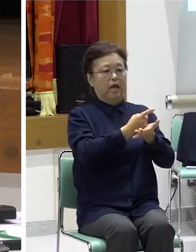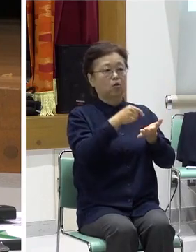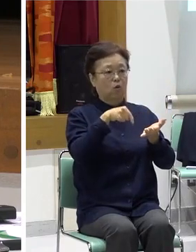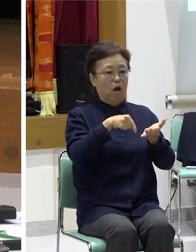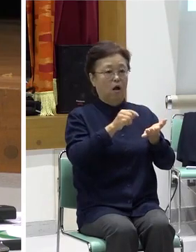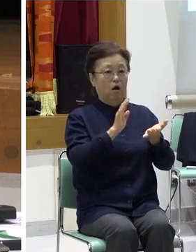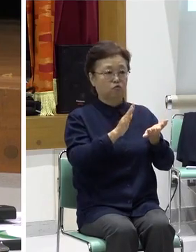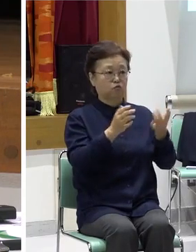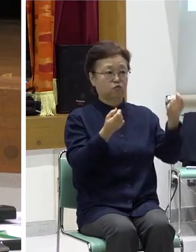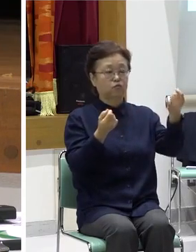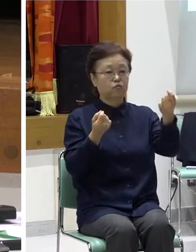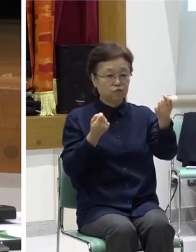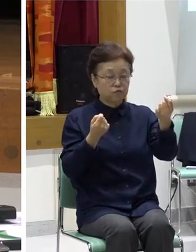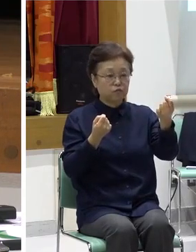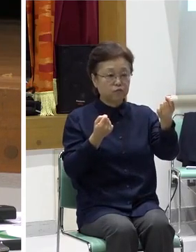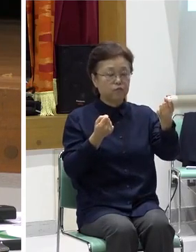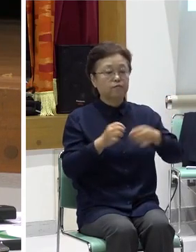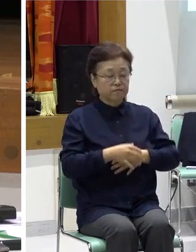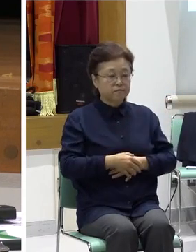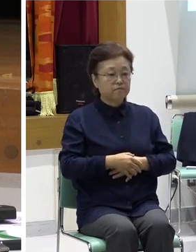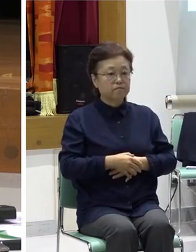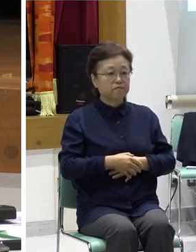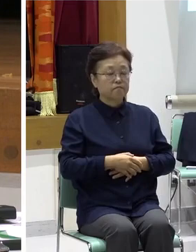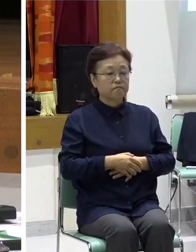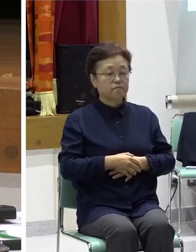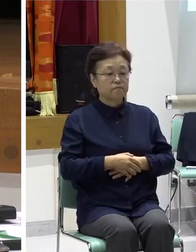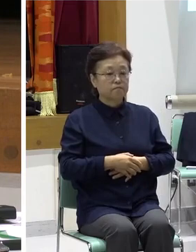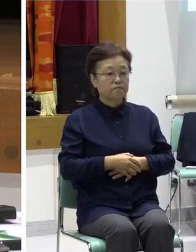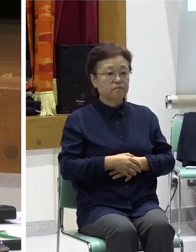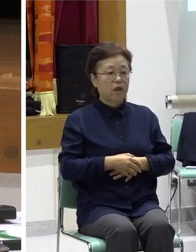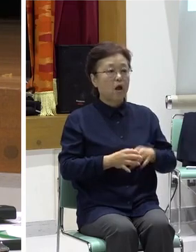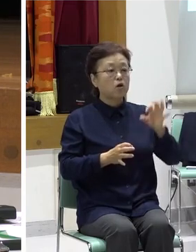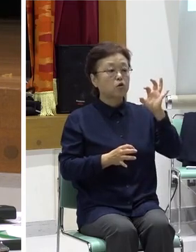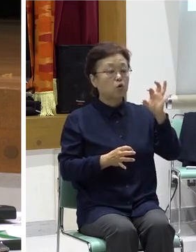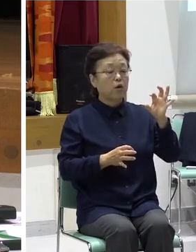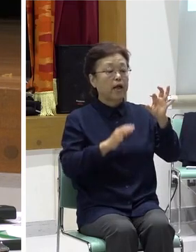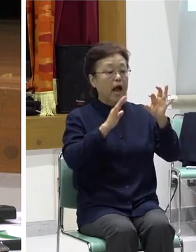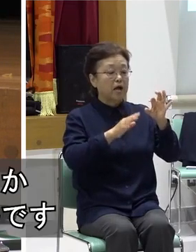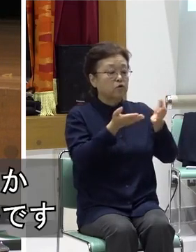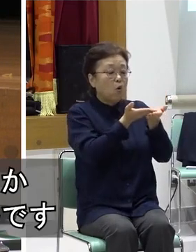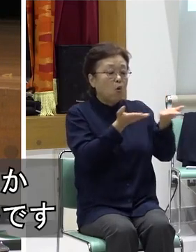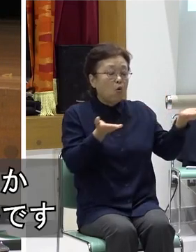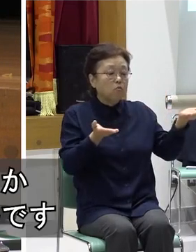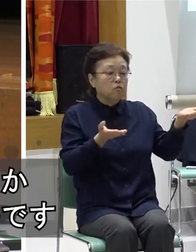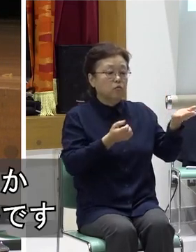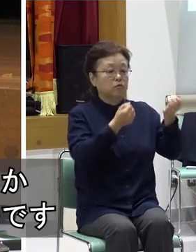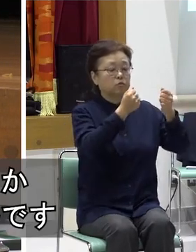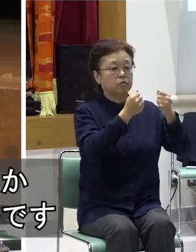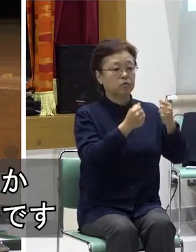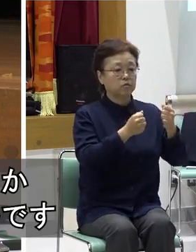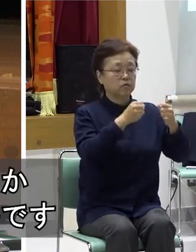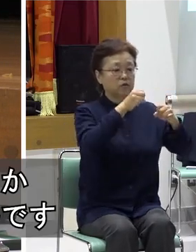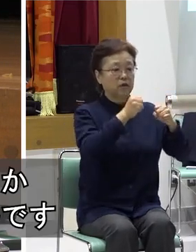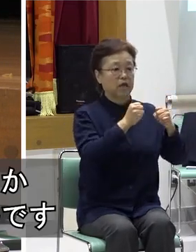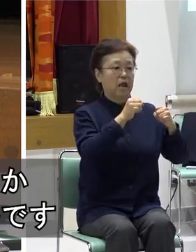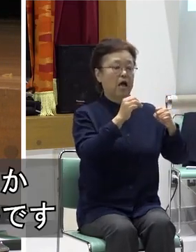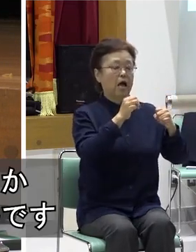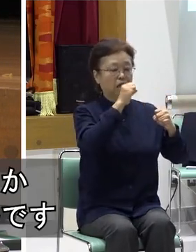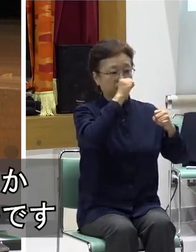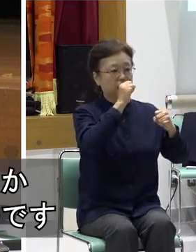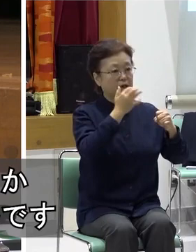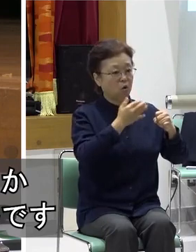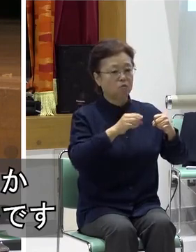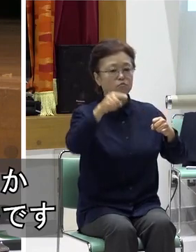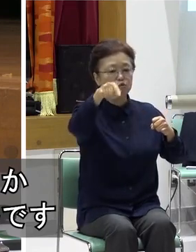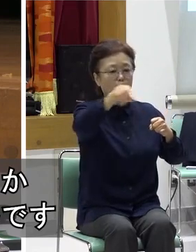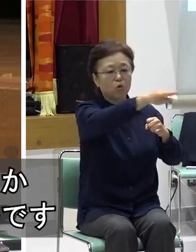障害のある方困りまして、ちょうどトイレがある側であればいいんですけど、起点を利かしてね、地下降りて、こう、反